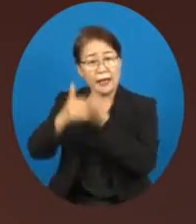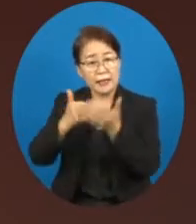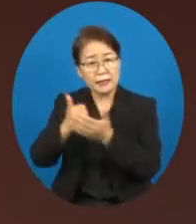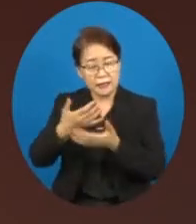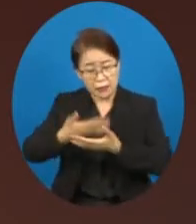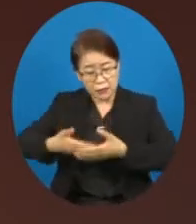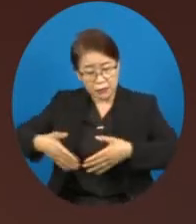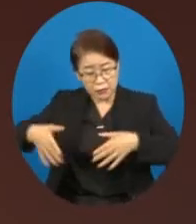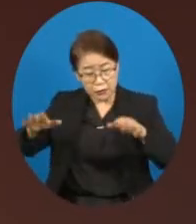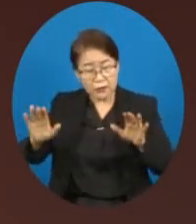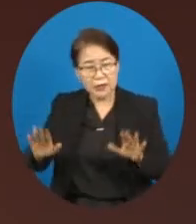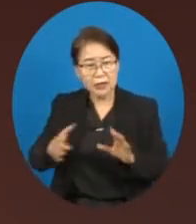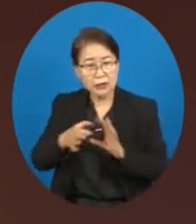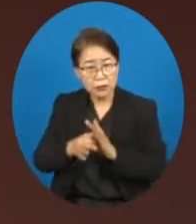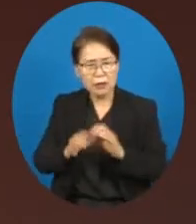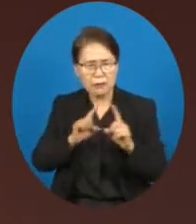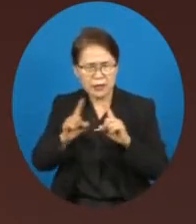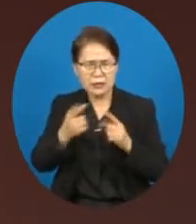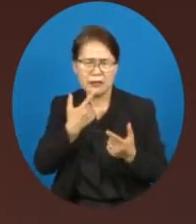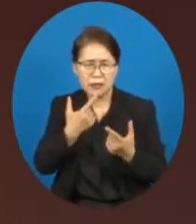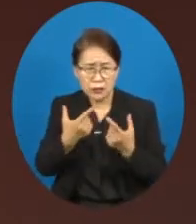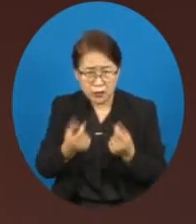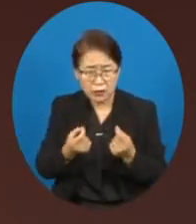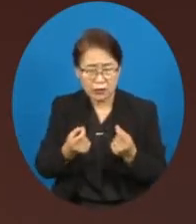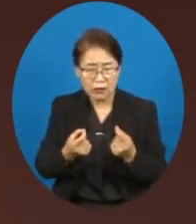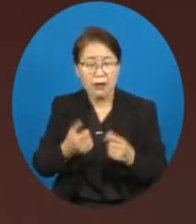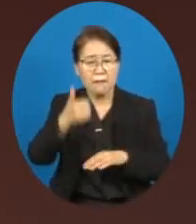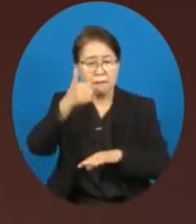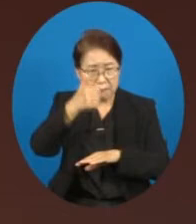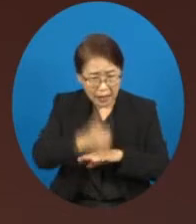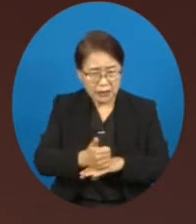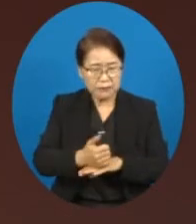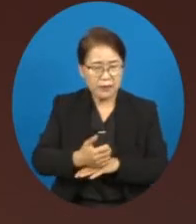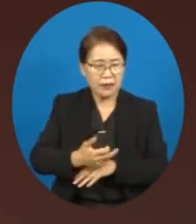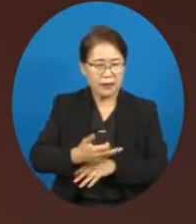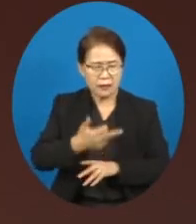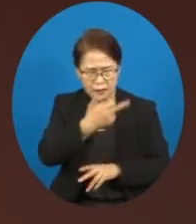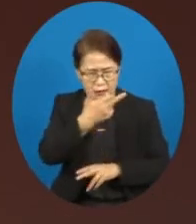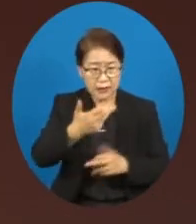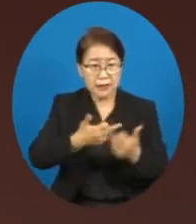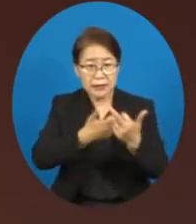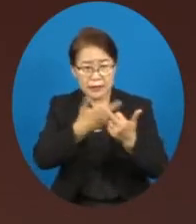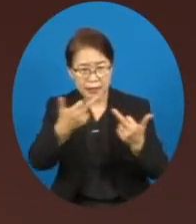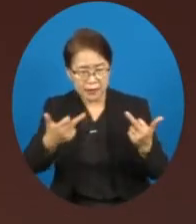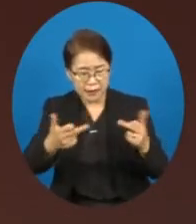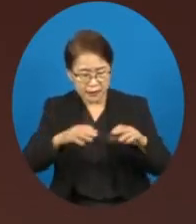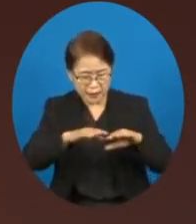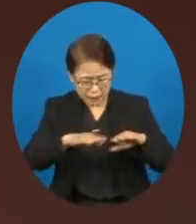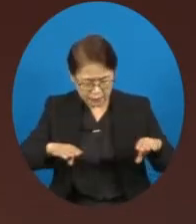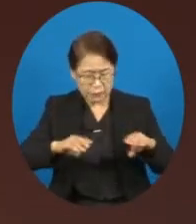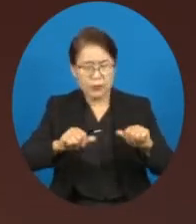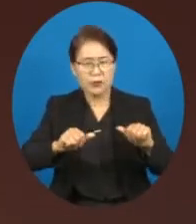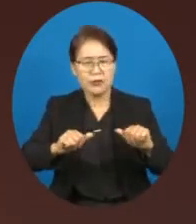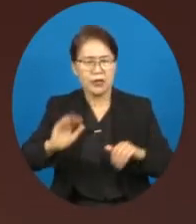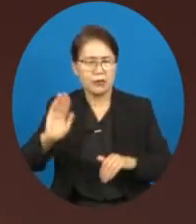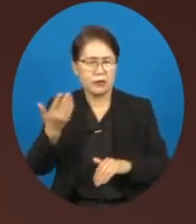천사를 통하여 말씀하신 것처럼 마침내 큰 산이 평지가 되었던